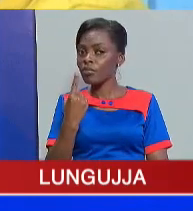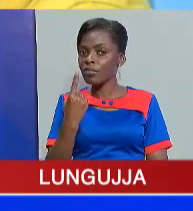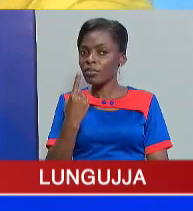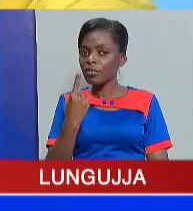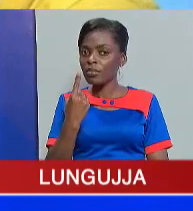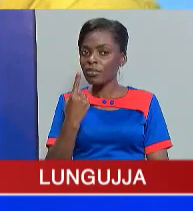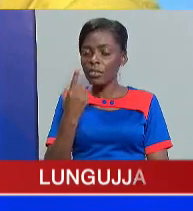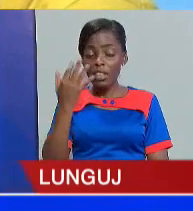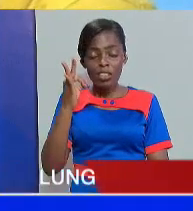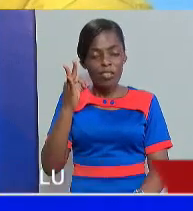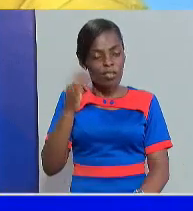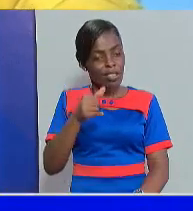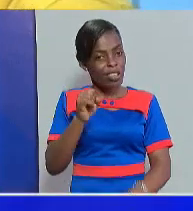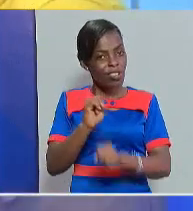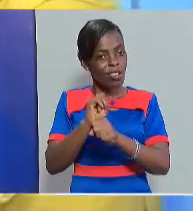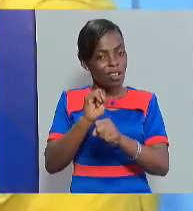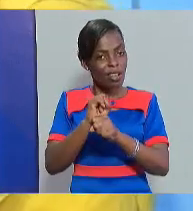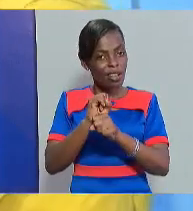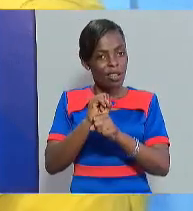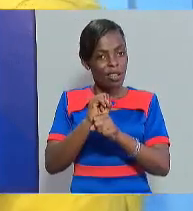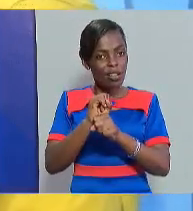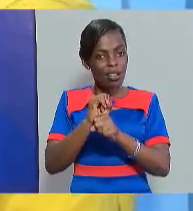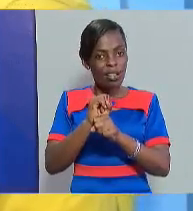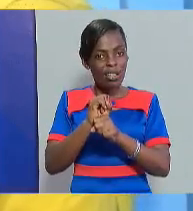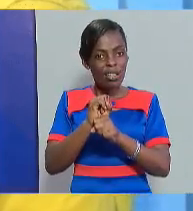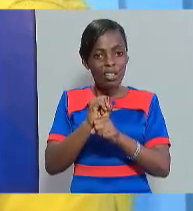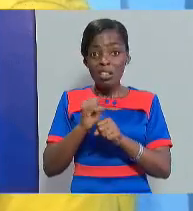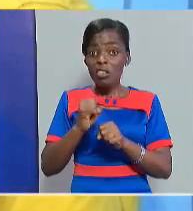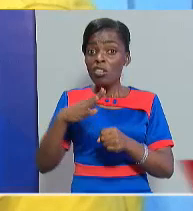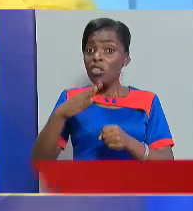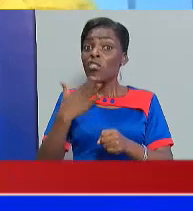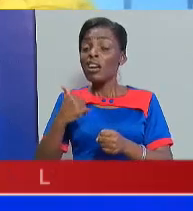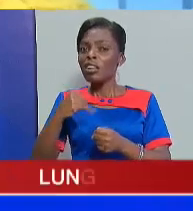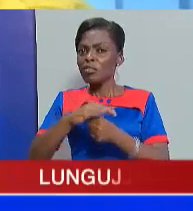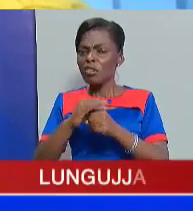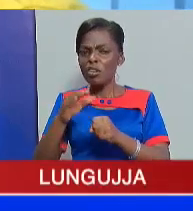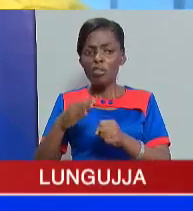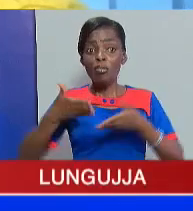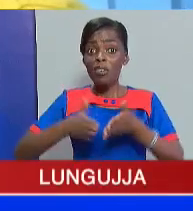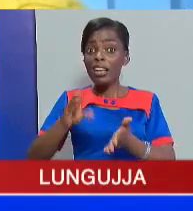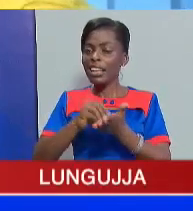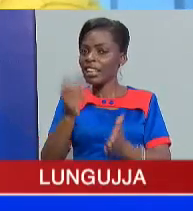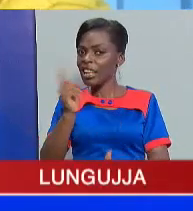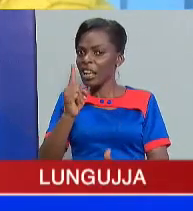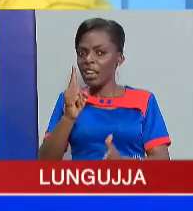kati bw'otuusa okukola tobe na mani pleasant kwegikolesa misaabalokole bali mukuba mikono